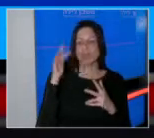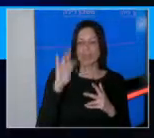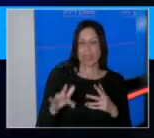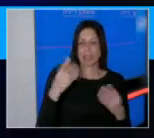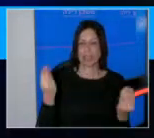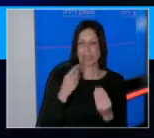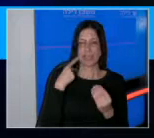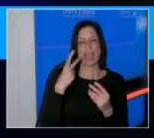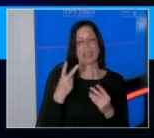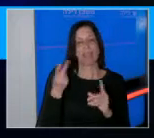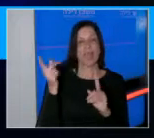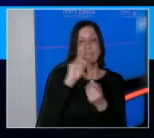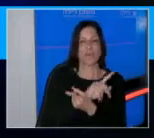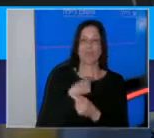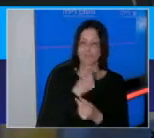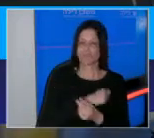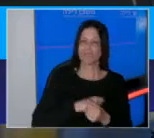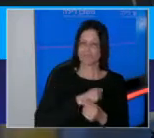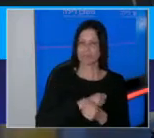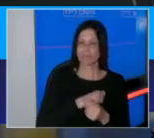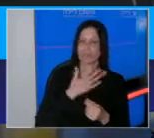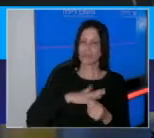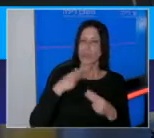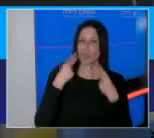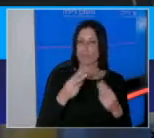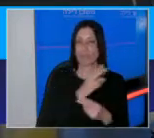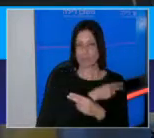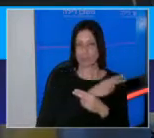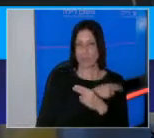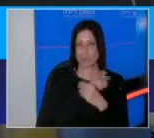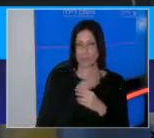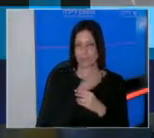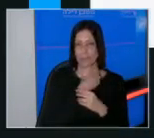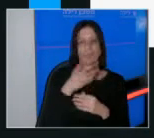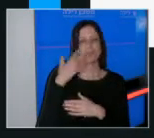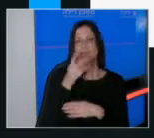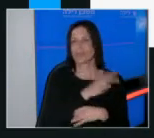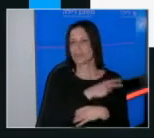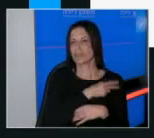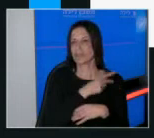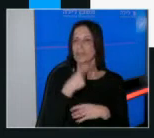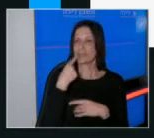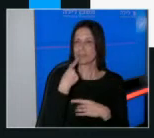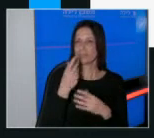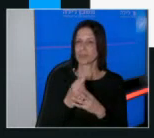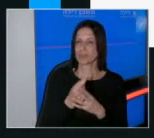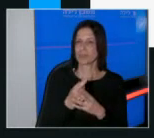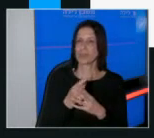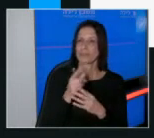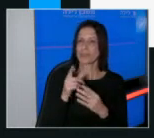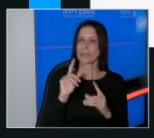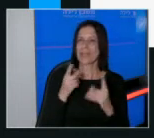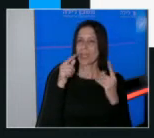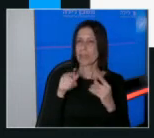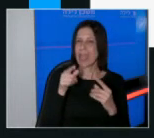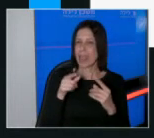הזה, אני ראיתי הפוך. זה ממש מצער, אבל אני רוצה רגע ברשותך תקופת המשטרה, ואני אתן לך משפט אחרון. פנינו למשטרה, מהם נמסרו הדברים הבאים. מטבע הדברים,